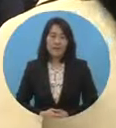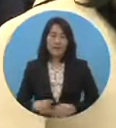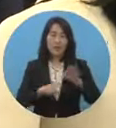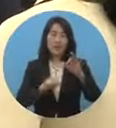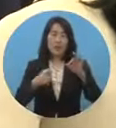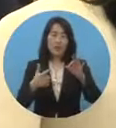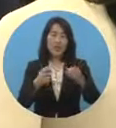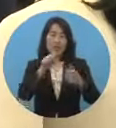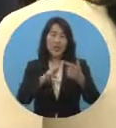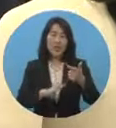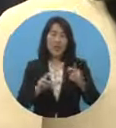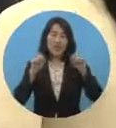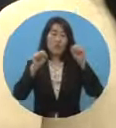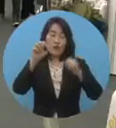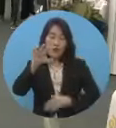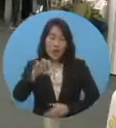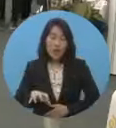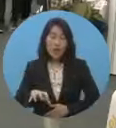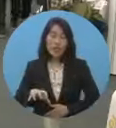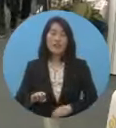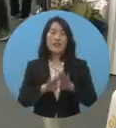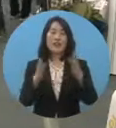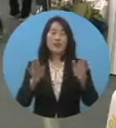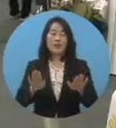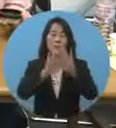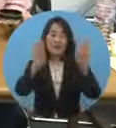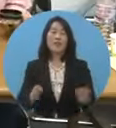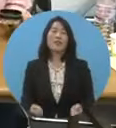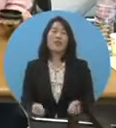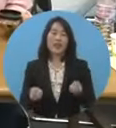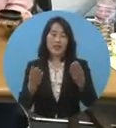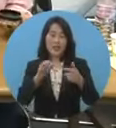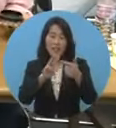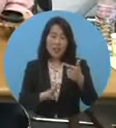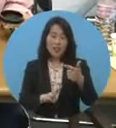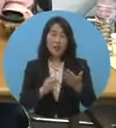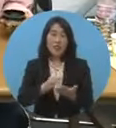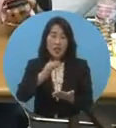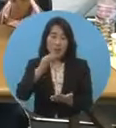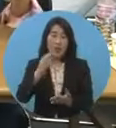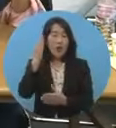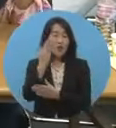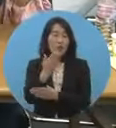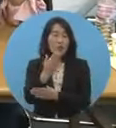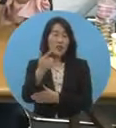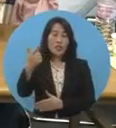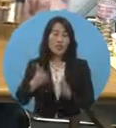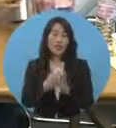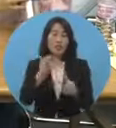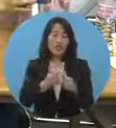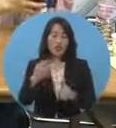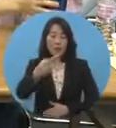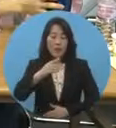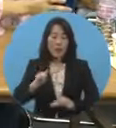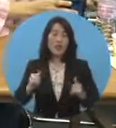지난 16일 나주 종합 스포츠 파크 다목적 체육관에서 열린 이번 박람회는 나주 담양 화순 등 6개 시 분